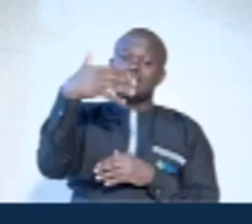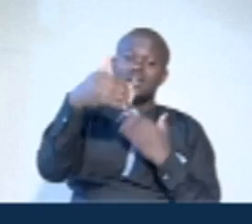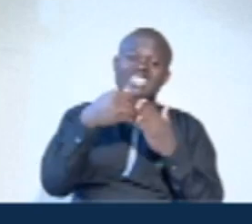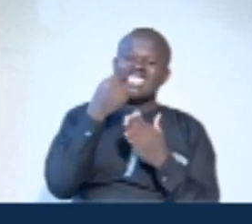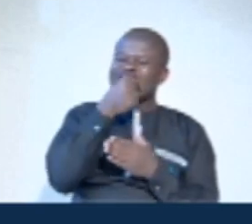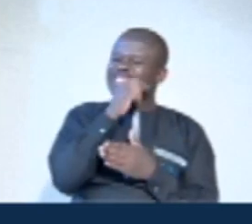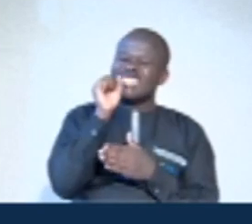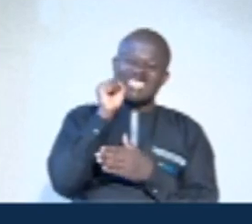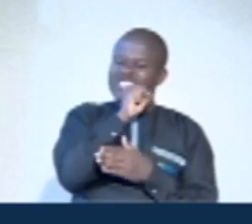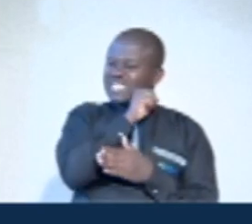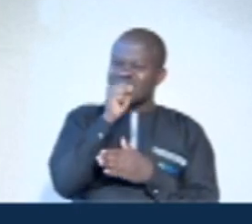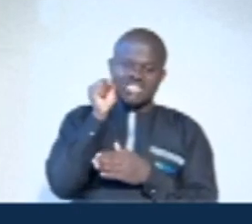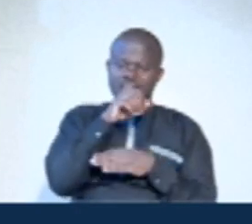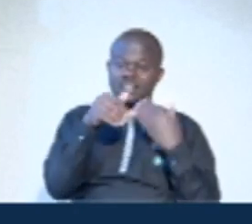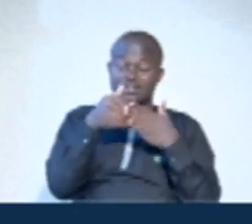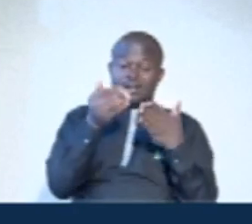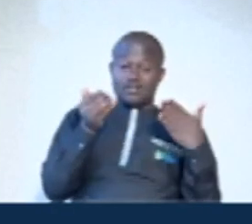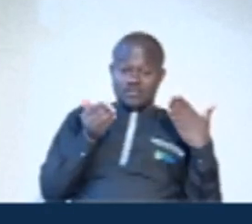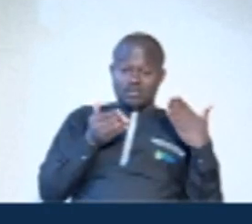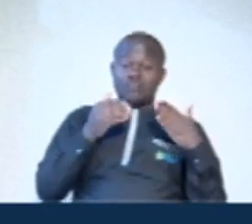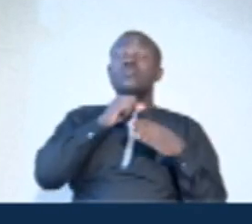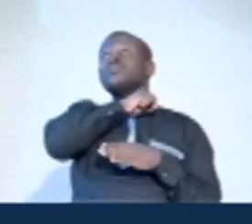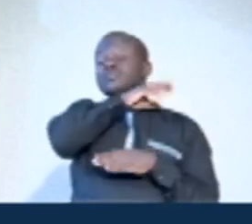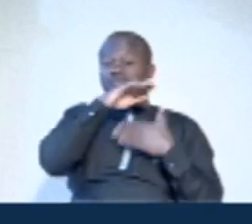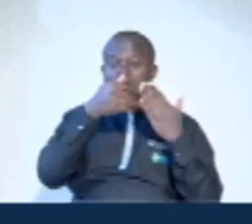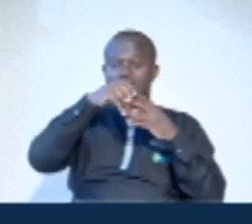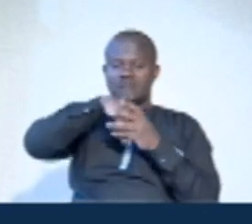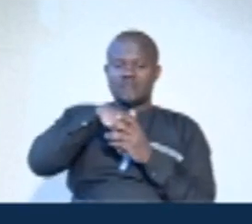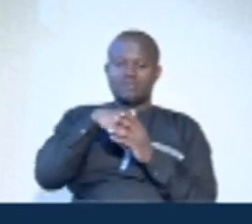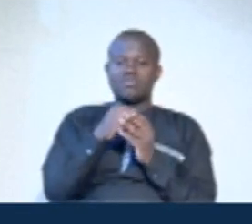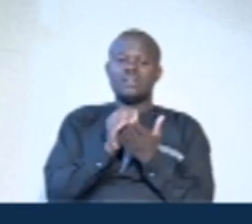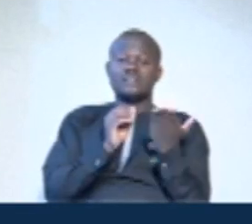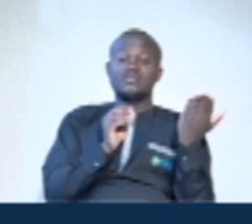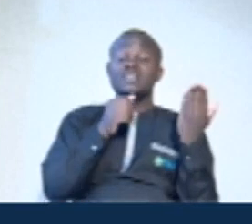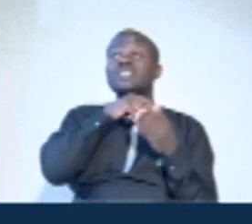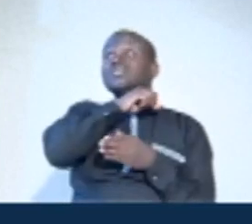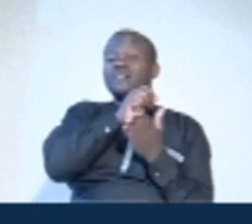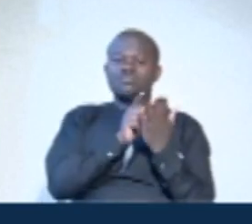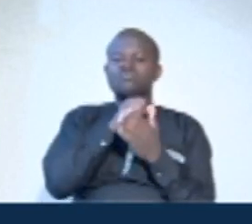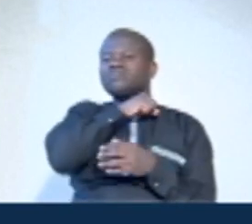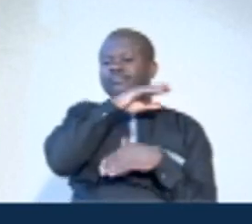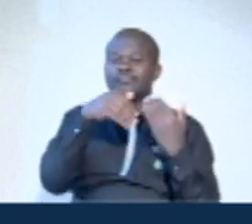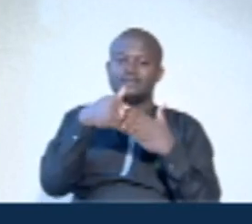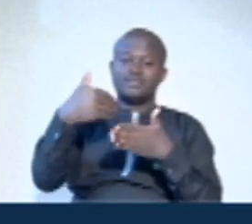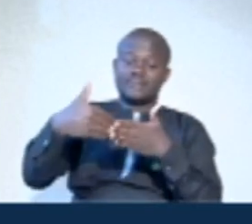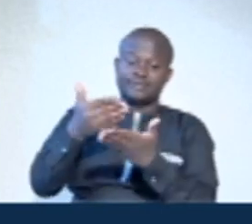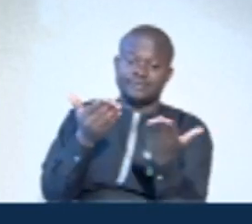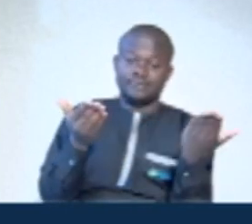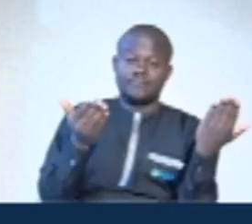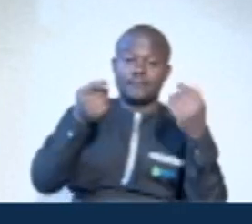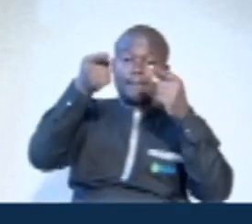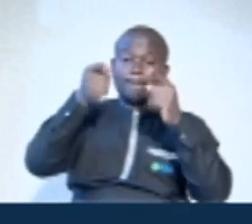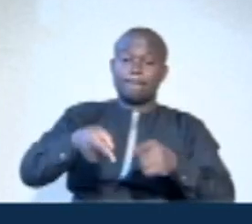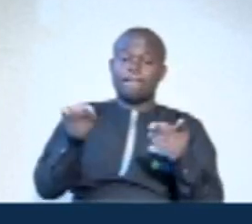ku menyo, kandi hahandi hahomye uwo mwanda aba harimo za mikrobe. Zira mikrobe rero ziramanuka